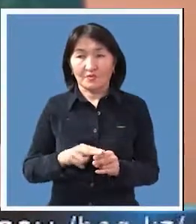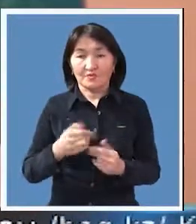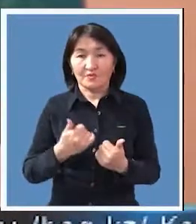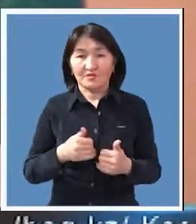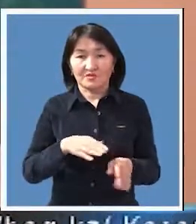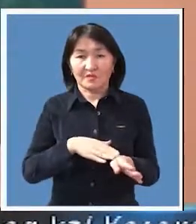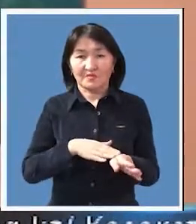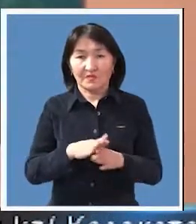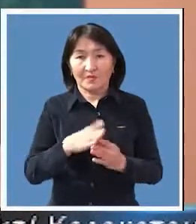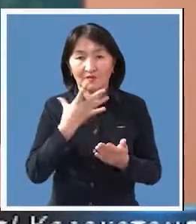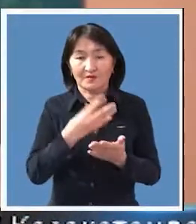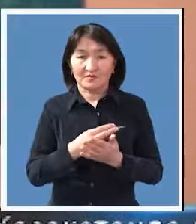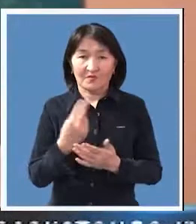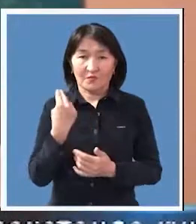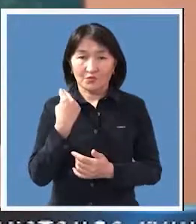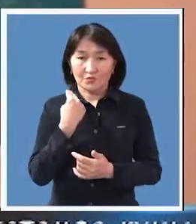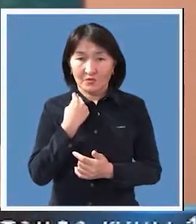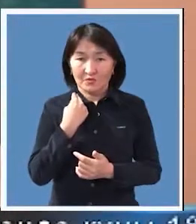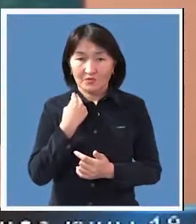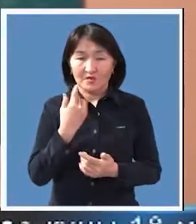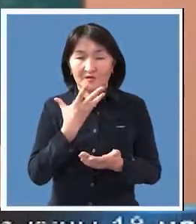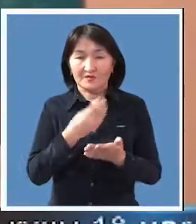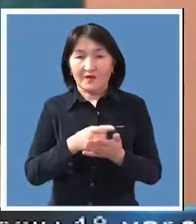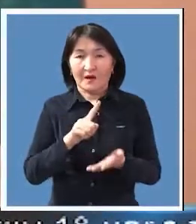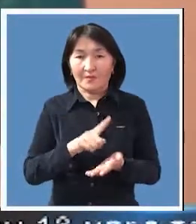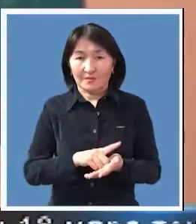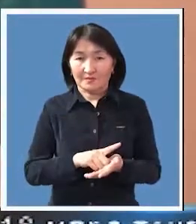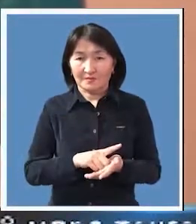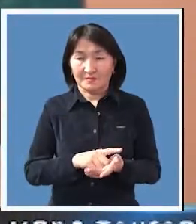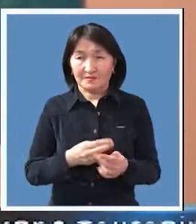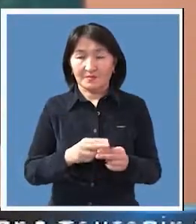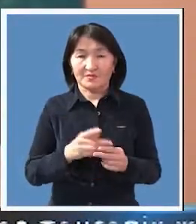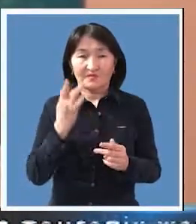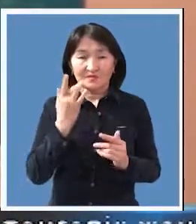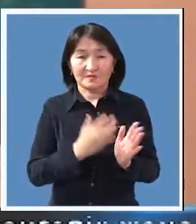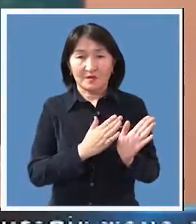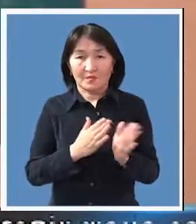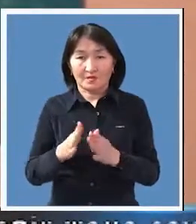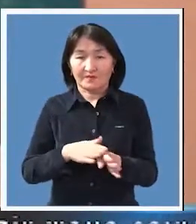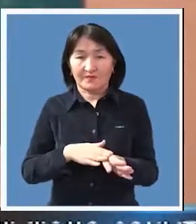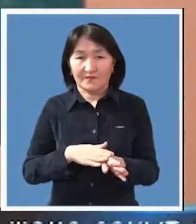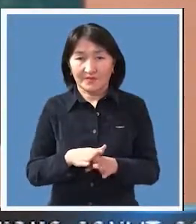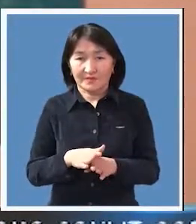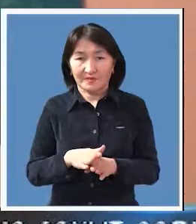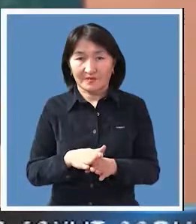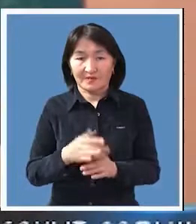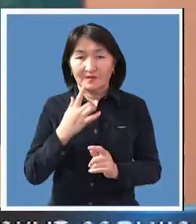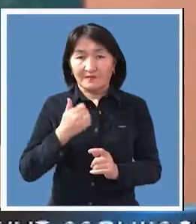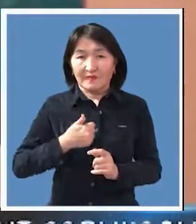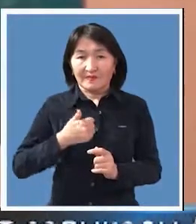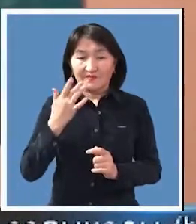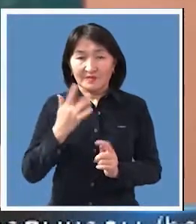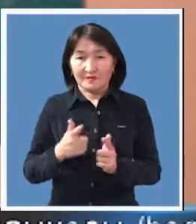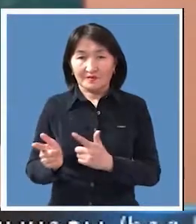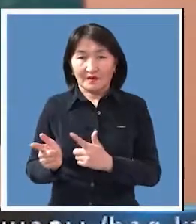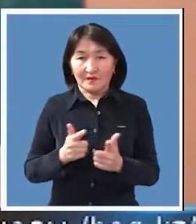міндеттерді бұлжытпай орындап келеді. Жеке құрам өзіне жүктелген тапсырмаларды дер кезінде және нақты орындайды. Жауынгерлік дайындық,